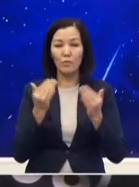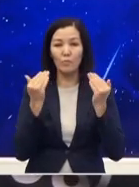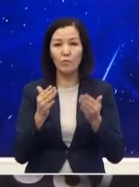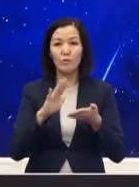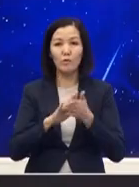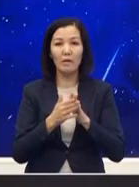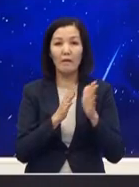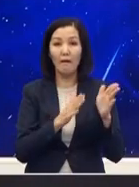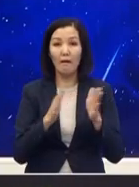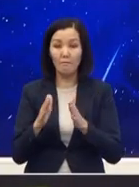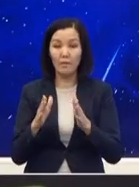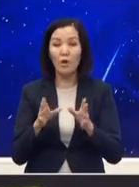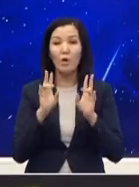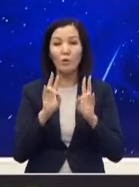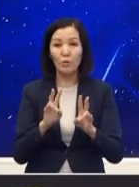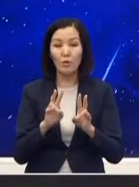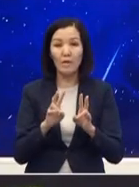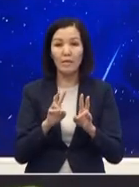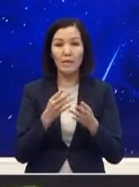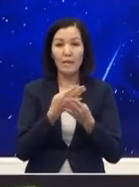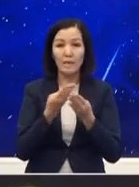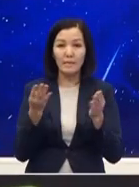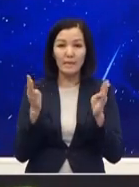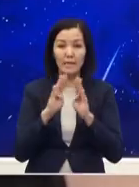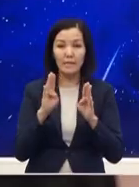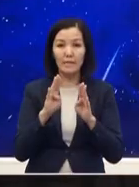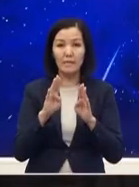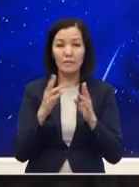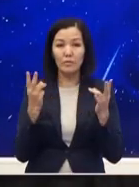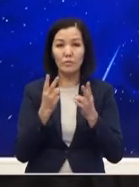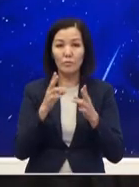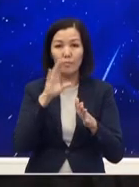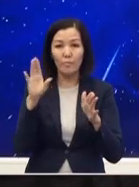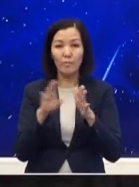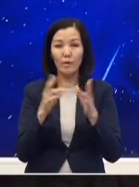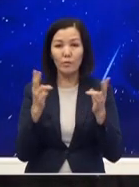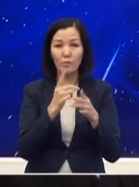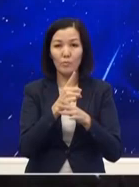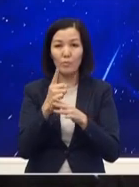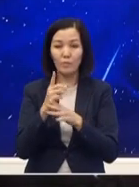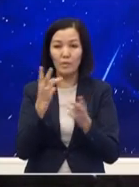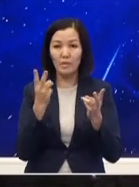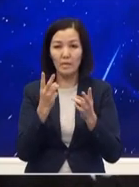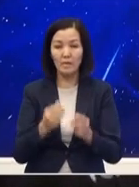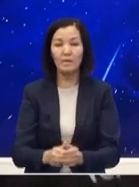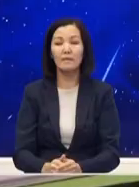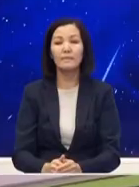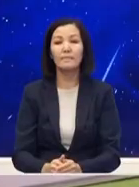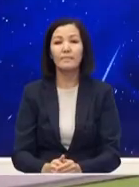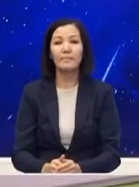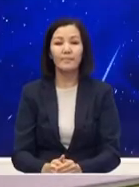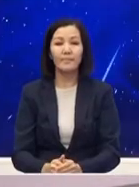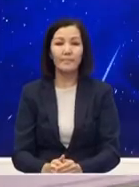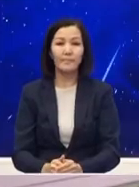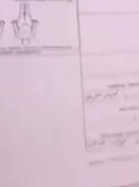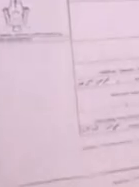жағдай қалыпты дегенмен де санитарлық нормаларды сақтауды ұмытпау керек. Мадина Несбек, Адель Ақжеркенова, Ербол Атантелов, Жетісу